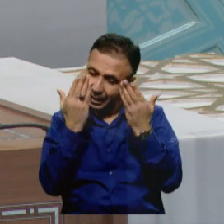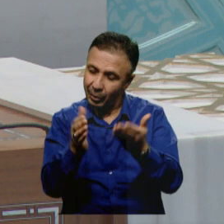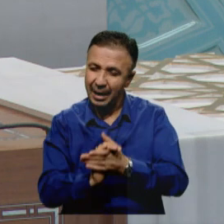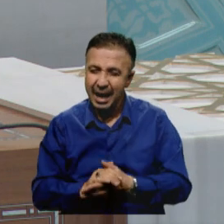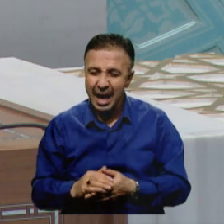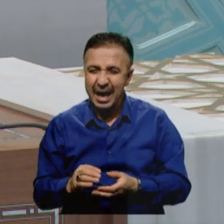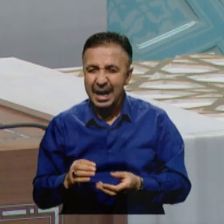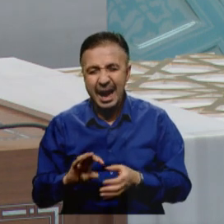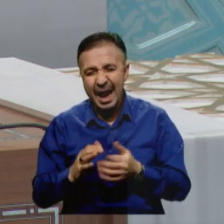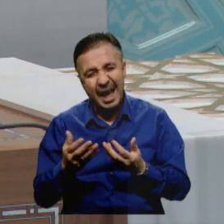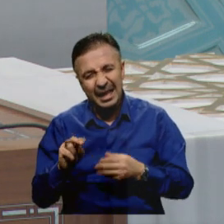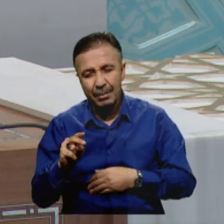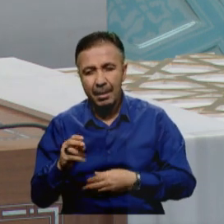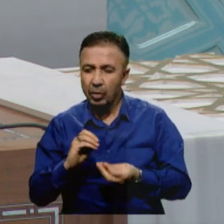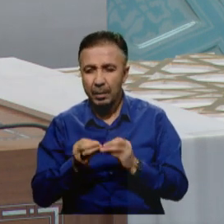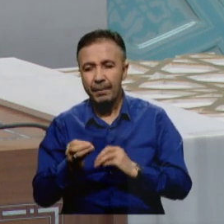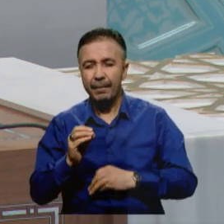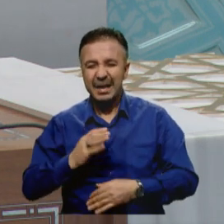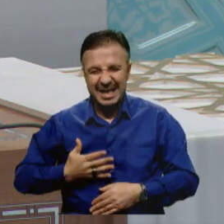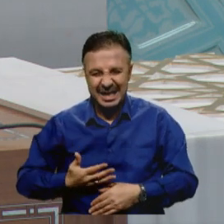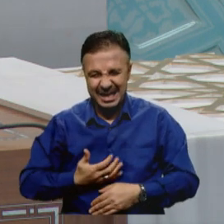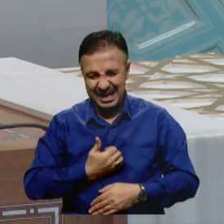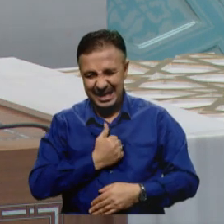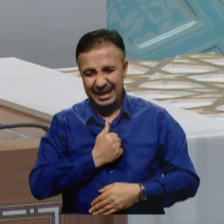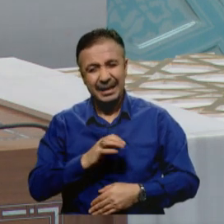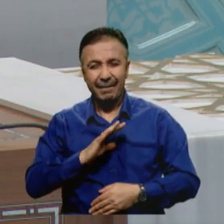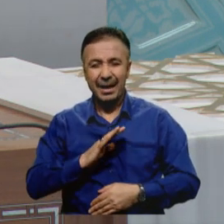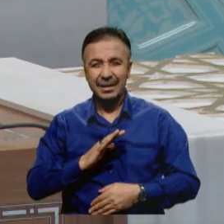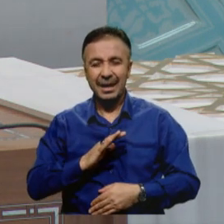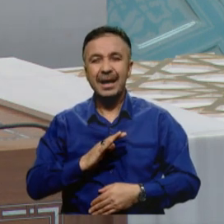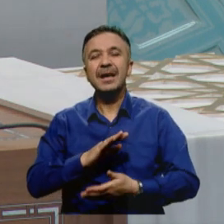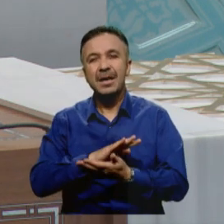gibi sıkıntıları varsa sen biliyorsun, izale eyle.